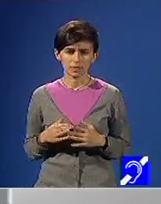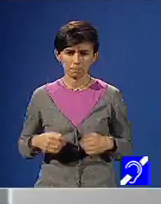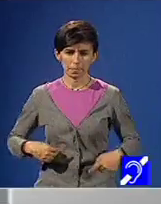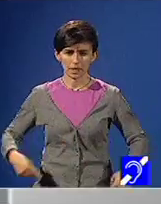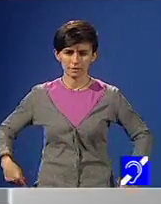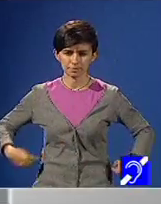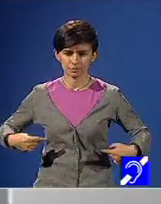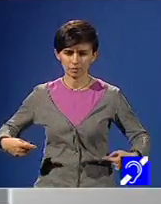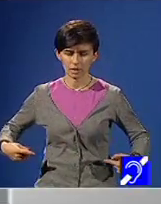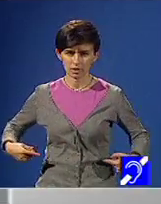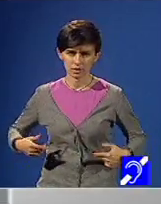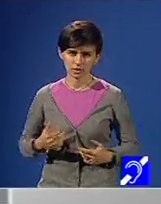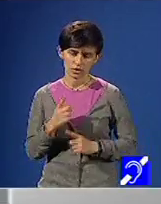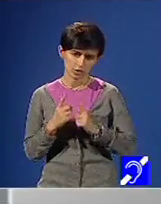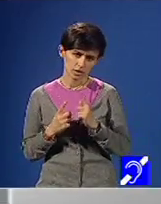dacă